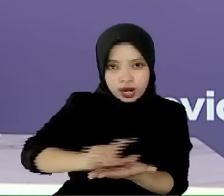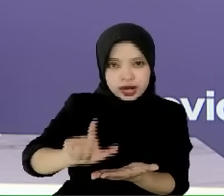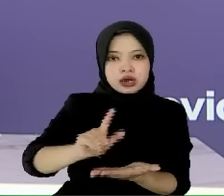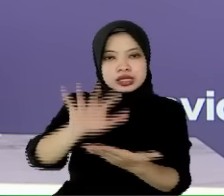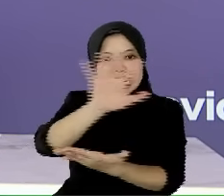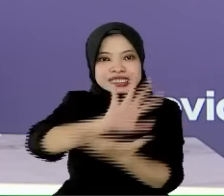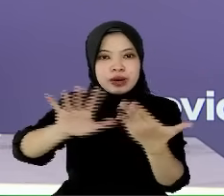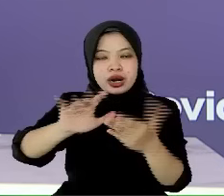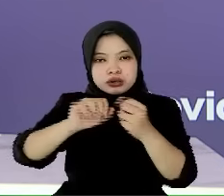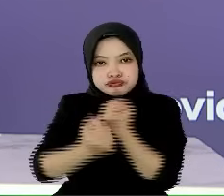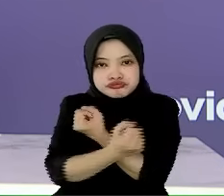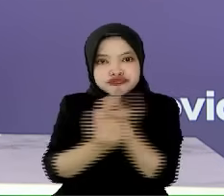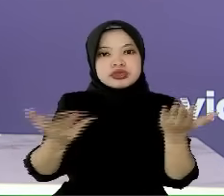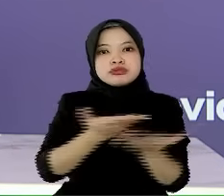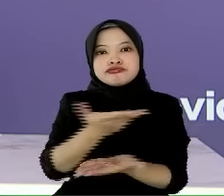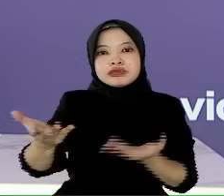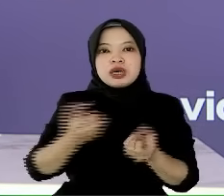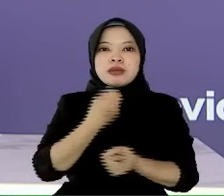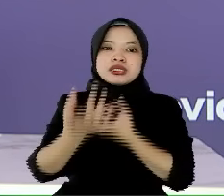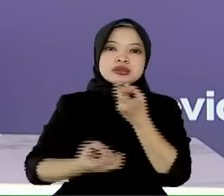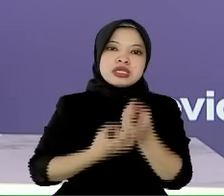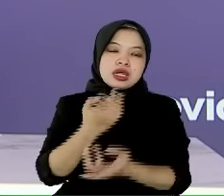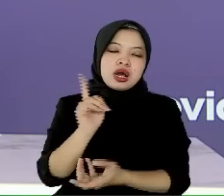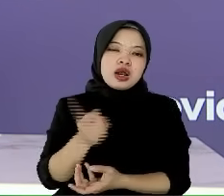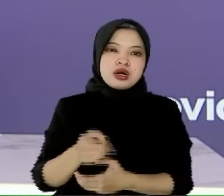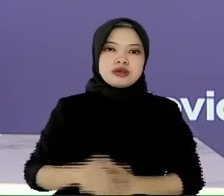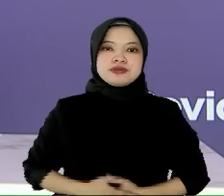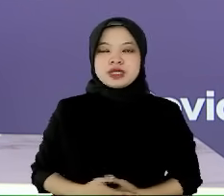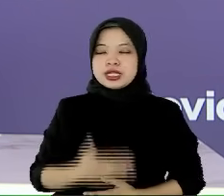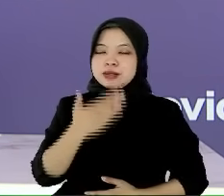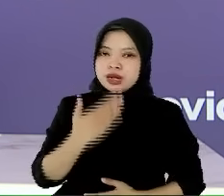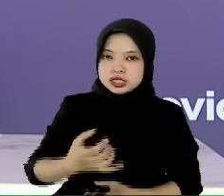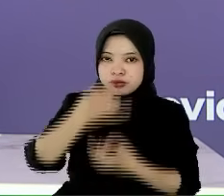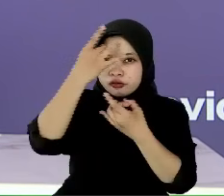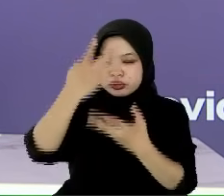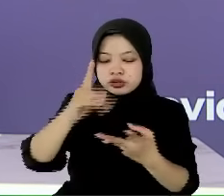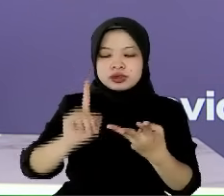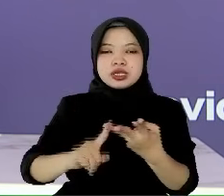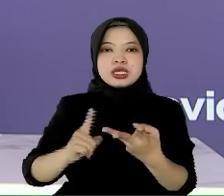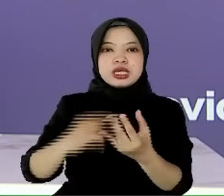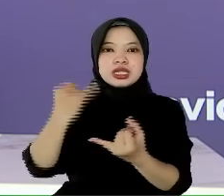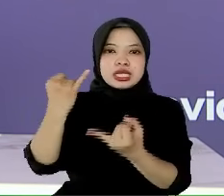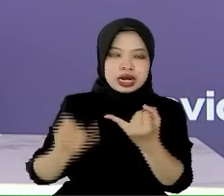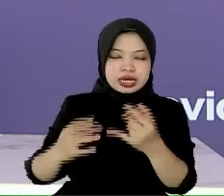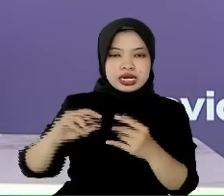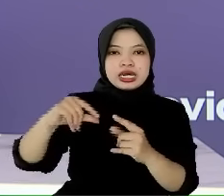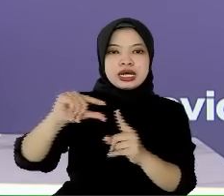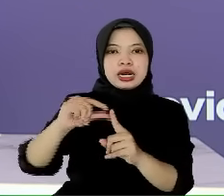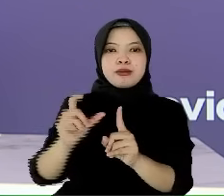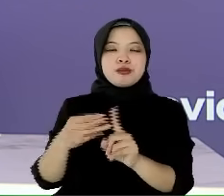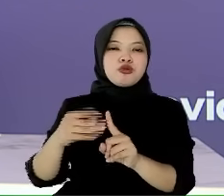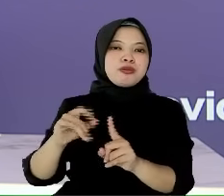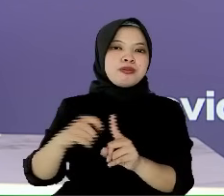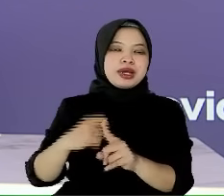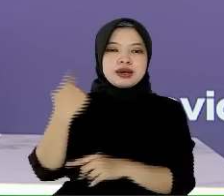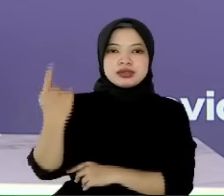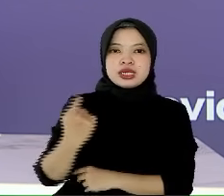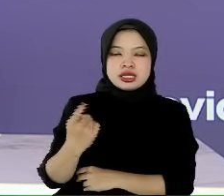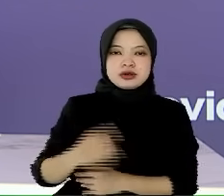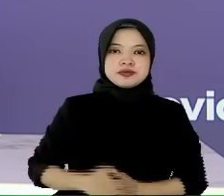transparan kepada masyarakat. Terima kasih. Terima kasih Prof. Terakhir dari Andrian Republik.